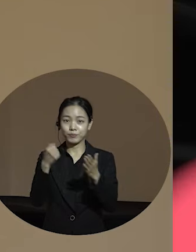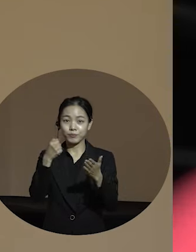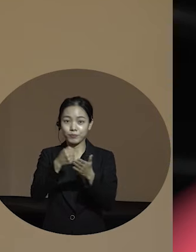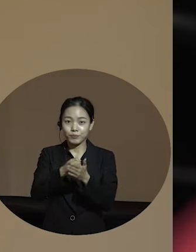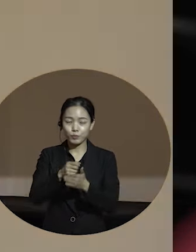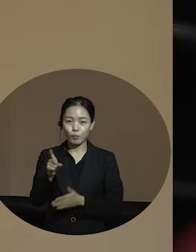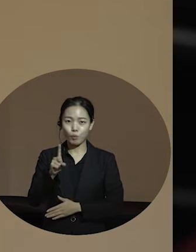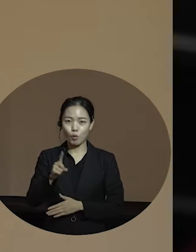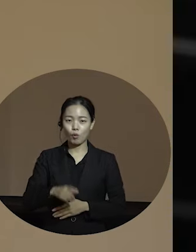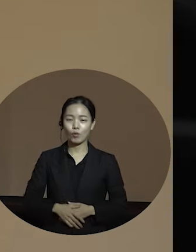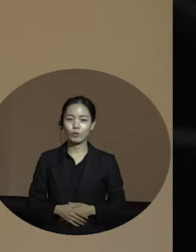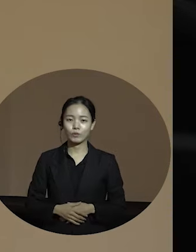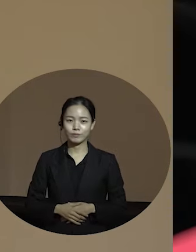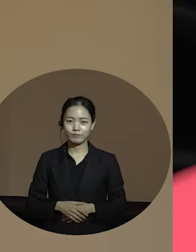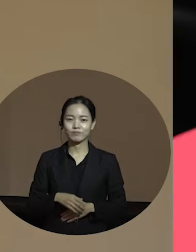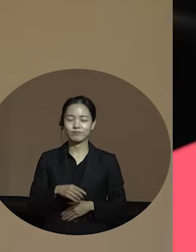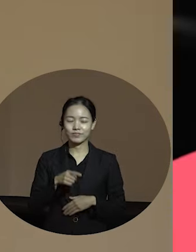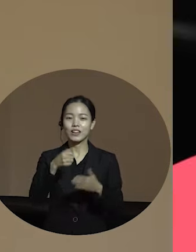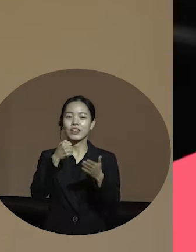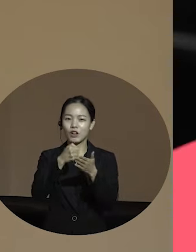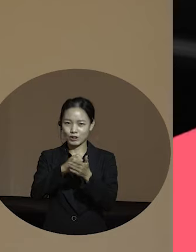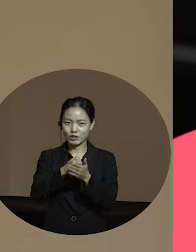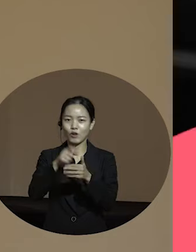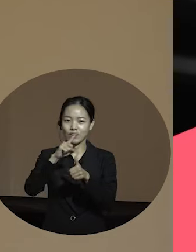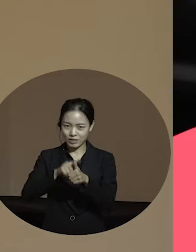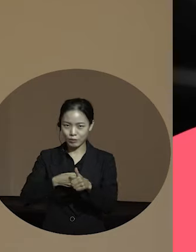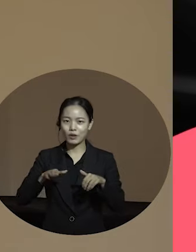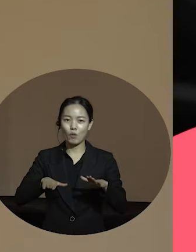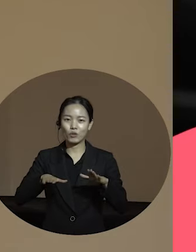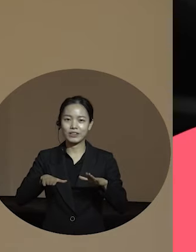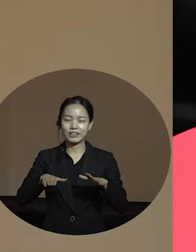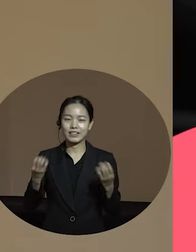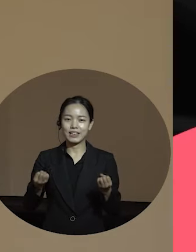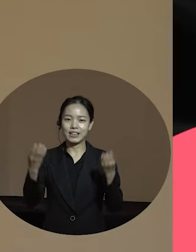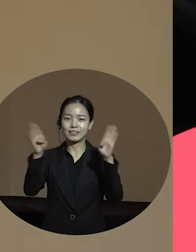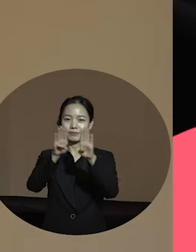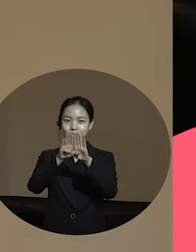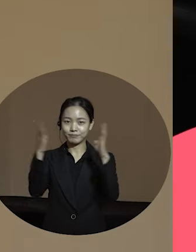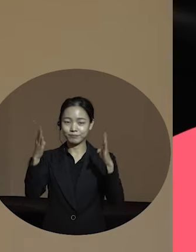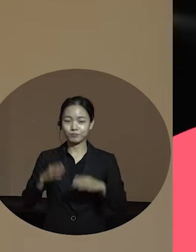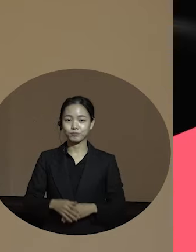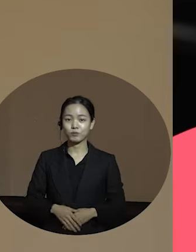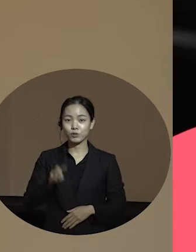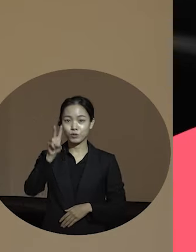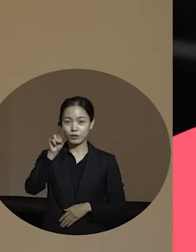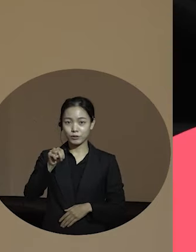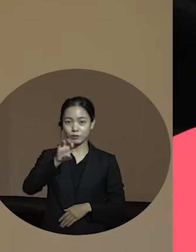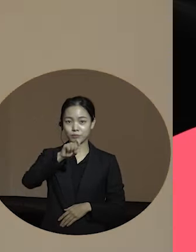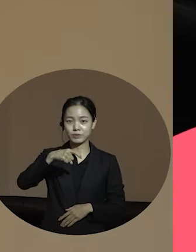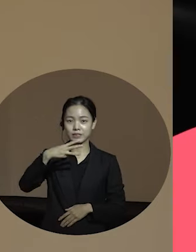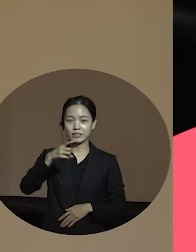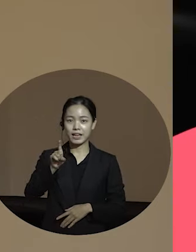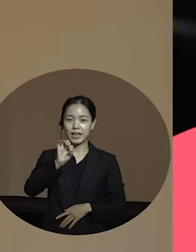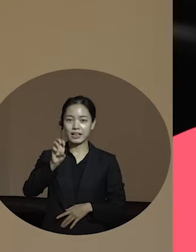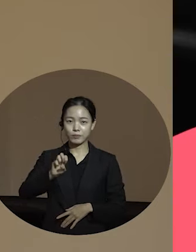프레임워크에 의한 후속 조치로 마련되었습니다. 유네스코 프레임워크는 2010년 유네스코